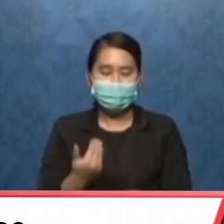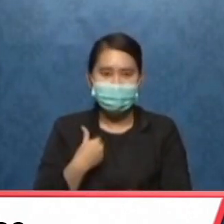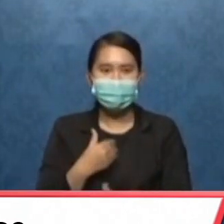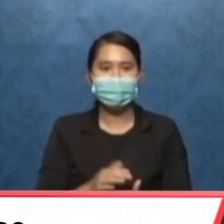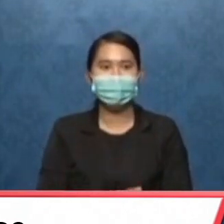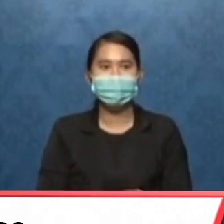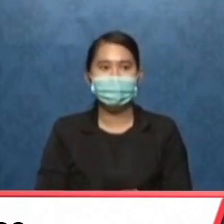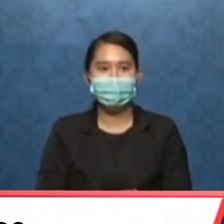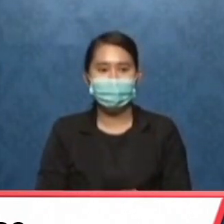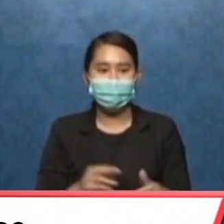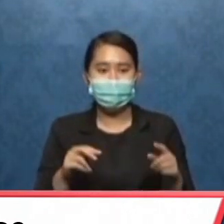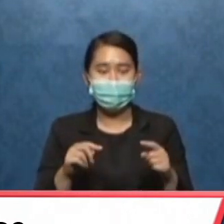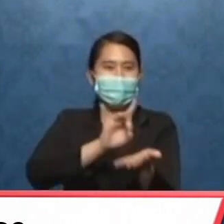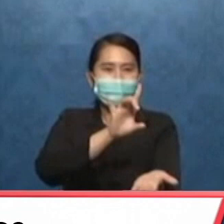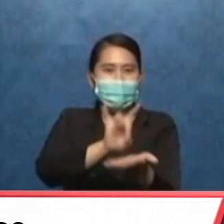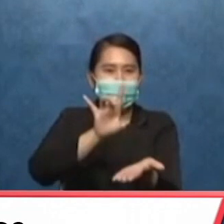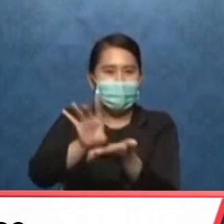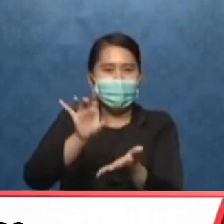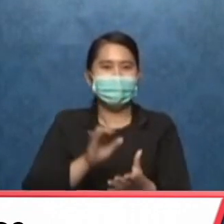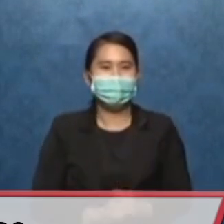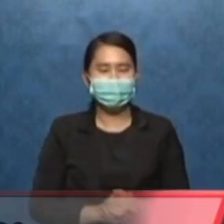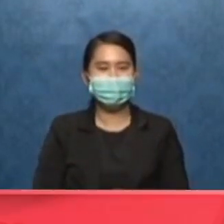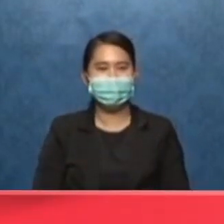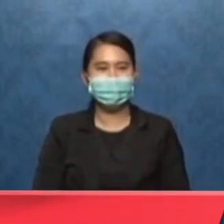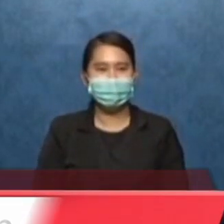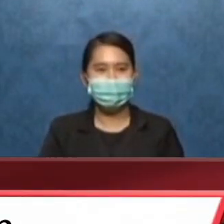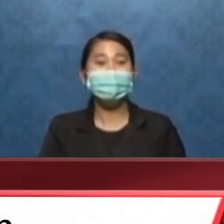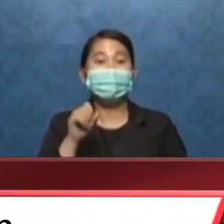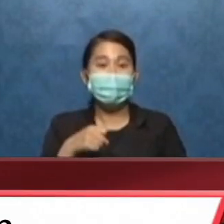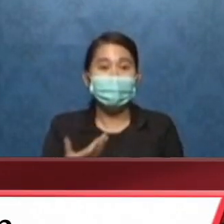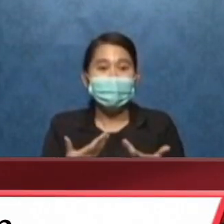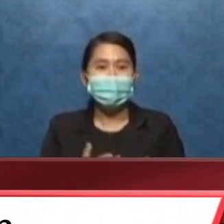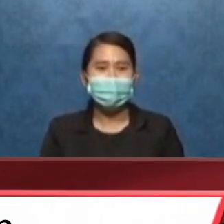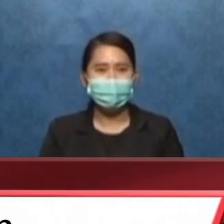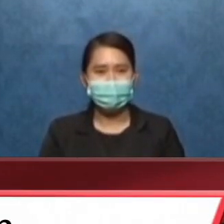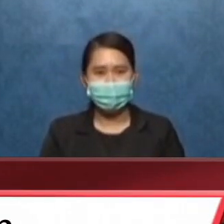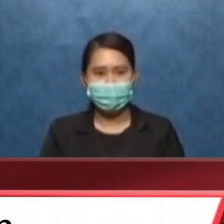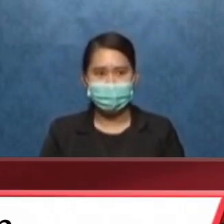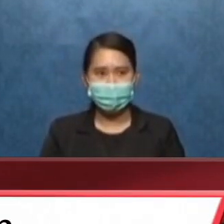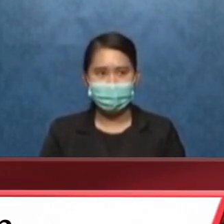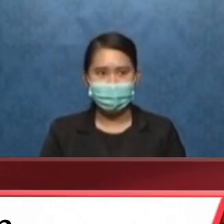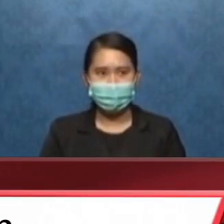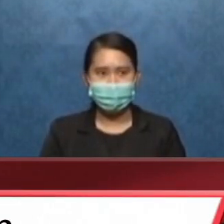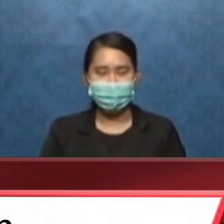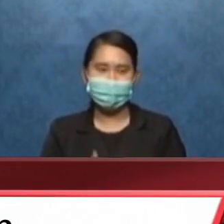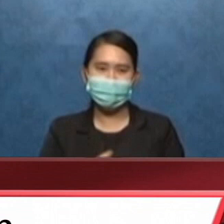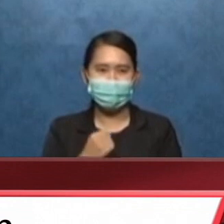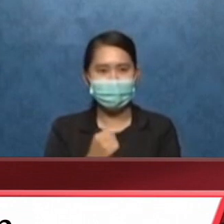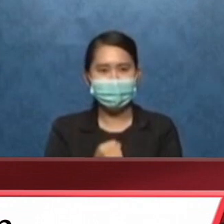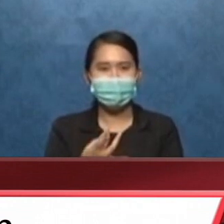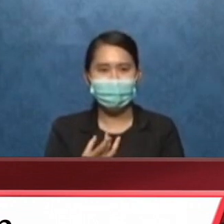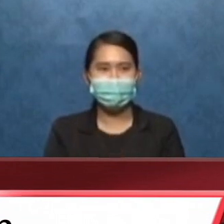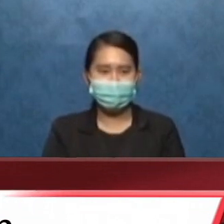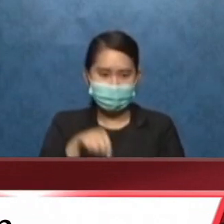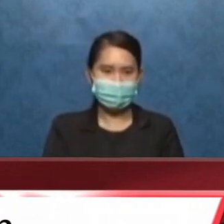คลองฟังฮะว่านายกพูดว่าอะไรฮะ มันใช่เวทีไหมผมไม่รู้กันผมไม่รู้ทำอะไรได้บ้างที่รัฐสภาเนี่ย